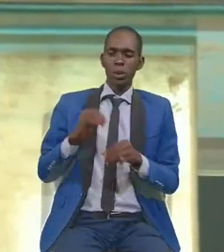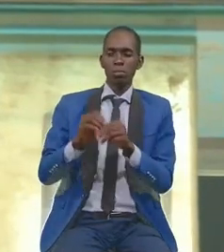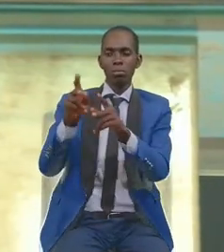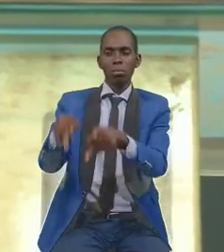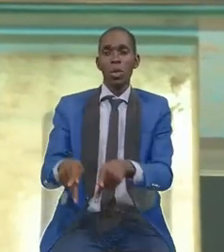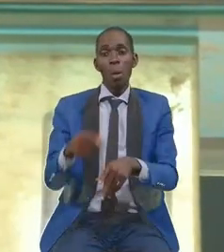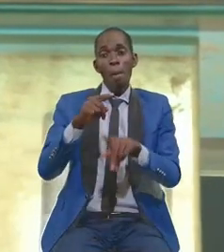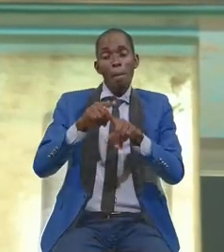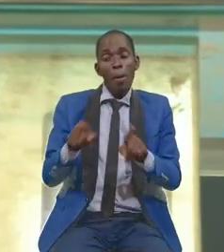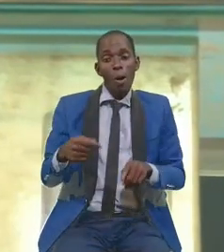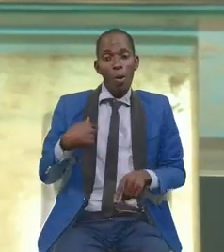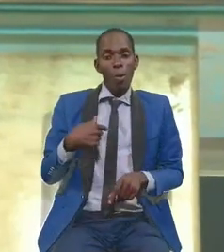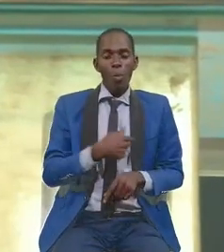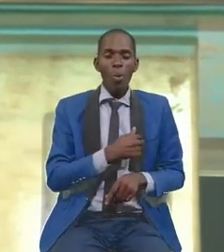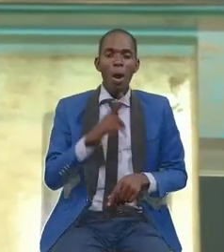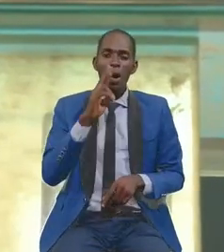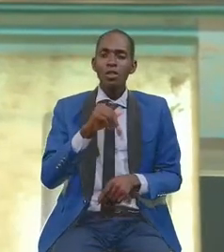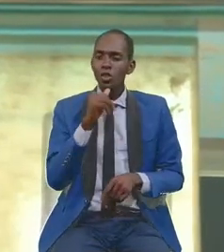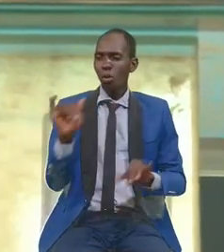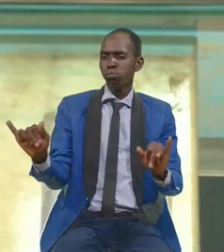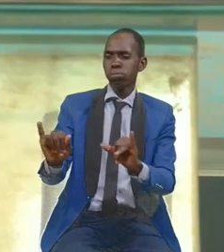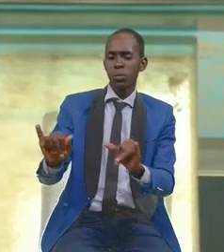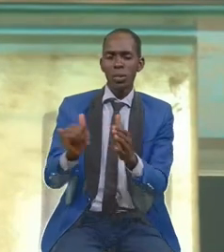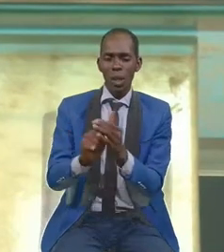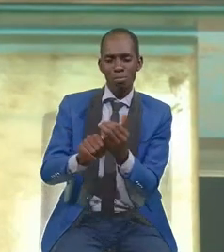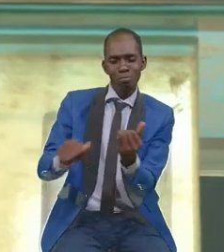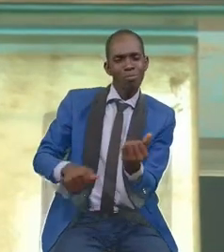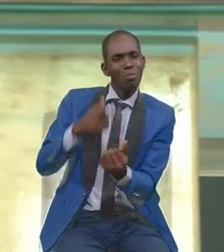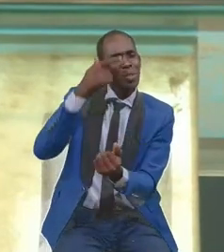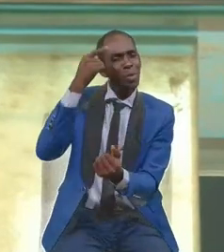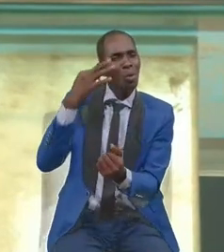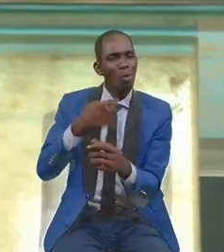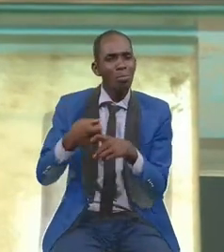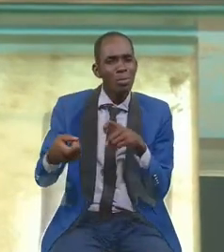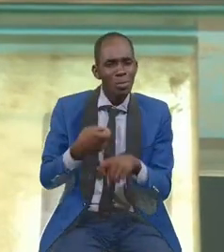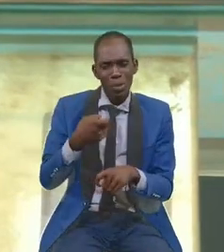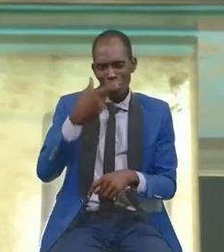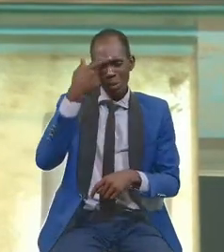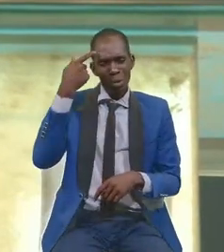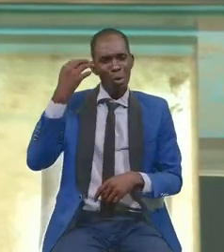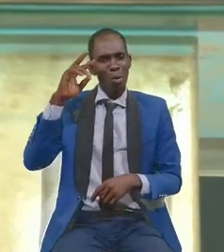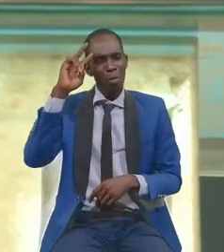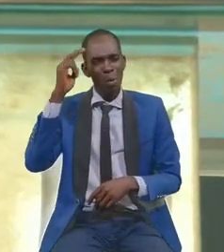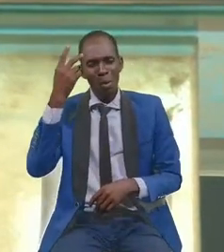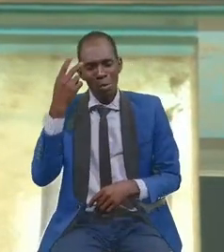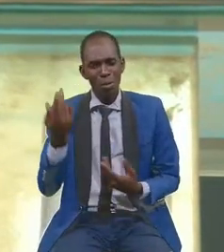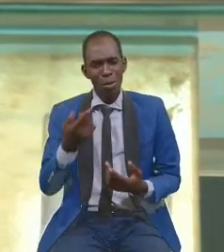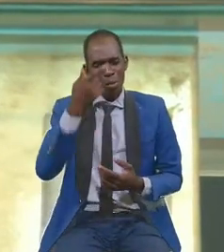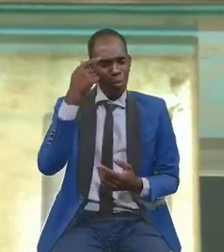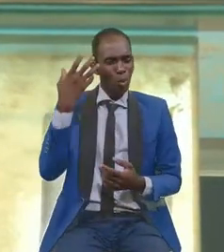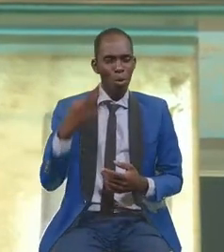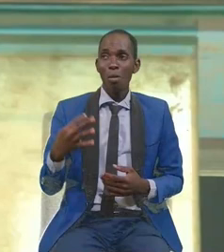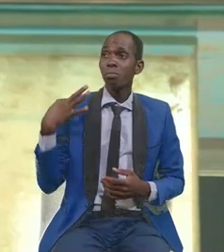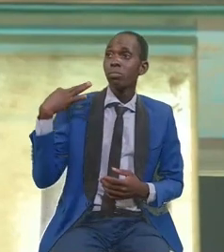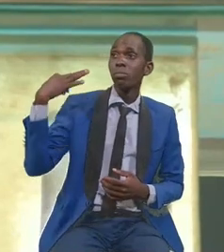qui se retirent à cause de la persécution, à cause d'un malentendu, à cause de l'opposition, à